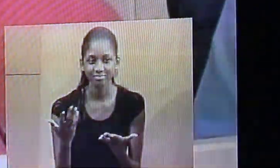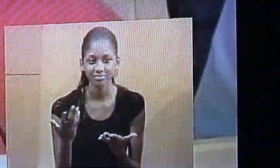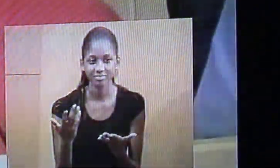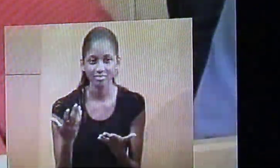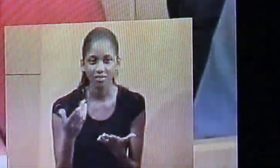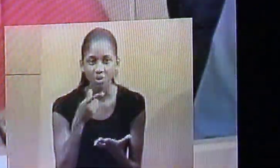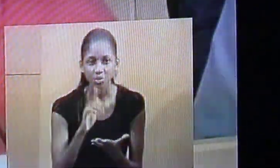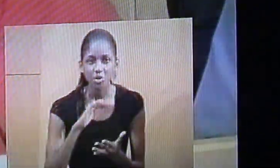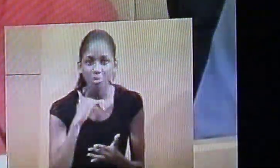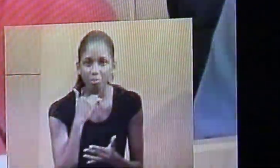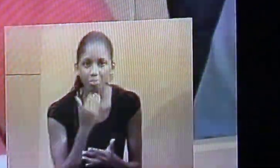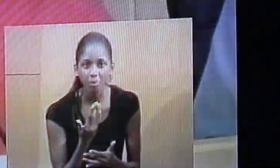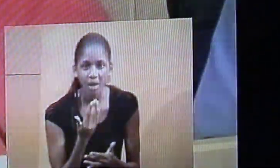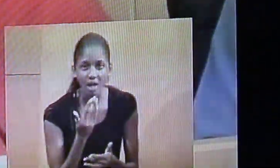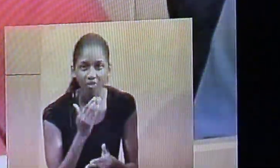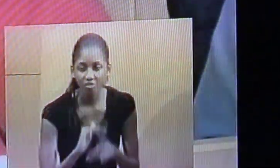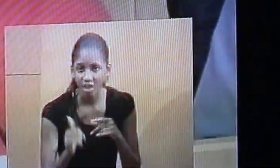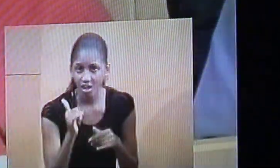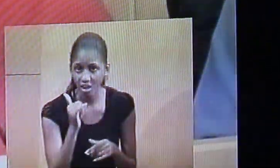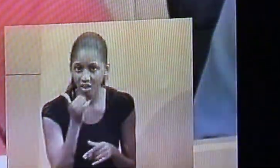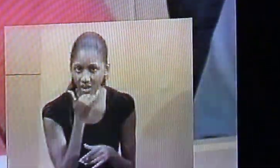qu'il ne peut pas commettre un certain nombre de fautes.